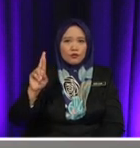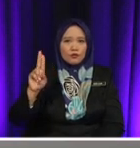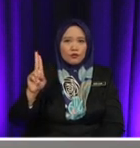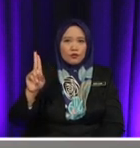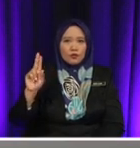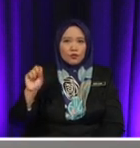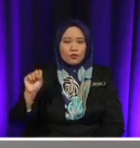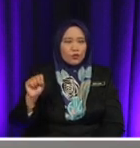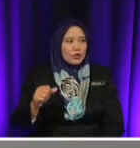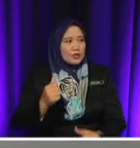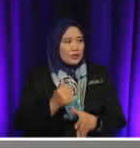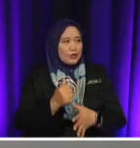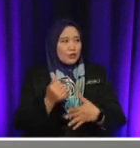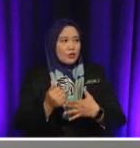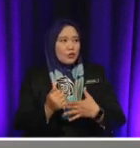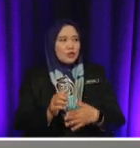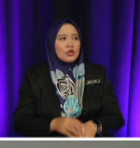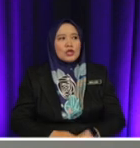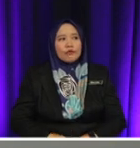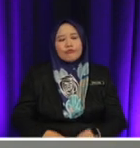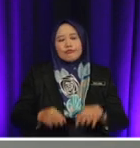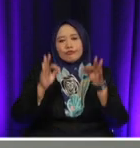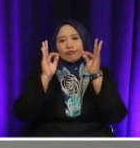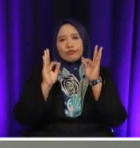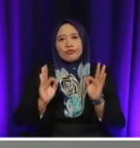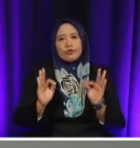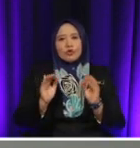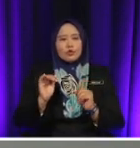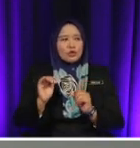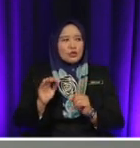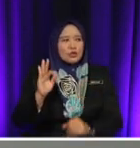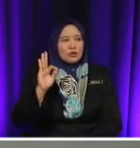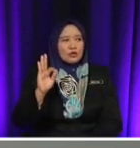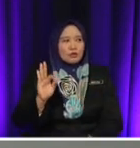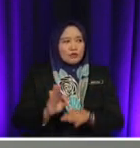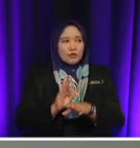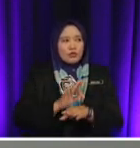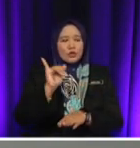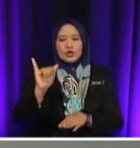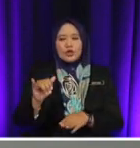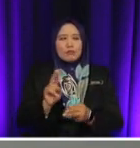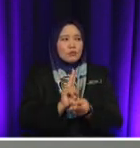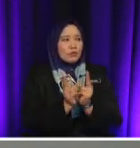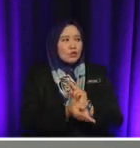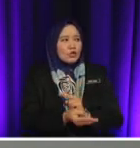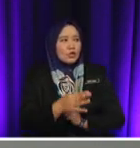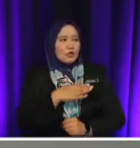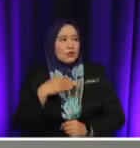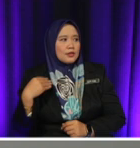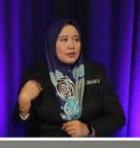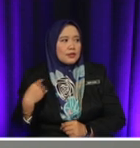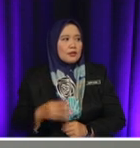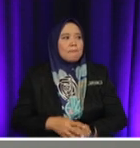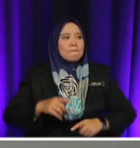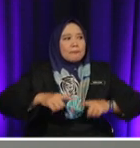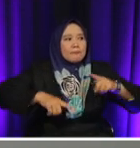ataupun panggilannya adalah faktor yang berubah Oke Okey dan kita ada pembolehubah bergerak balas iaitu pertumbuhan akar bunga